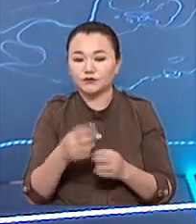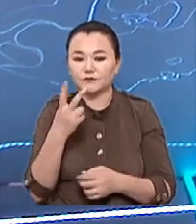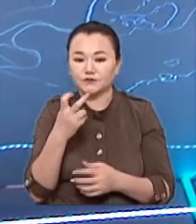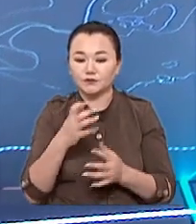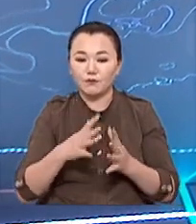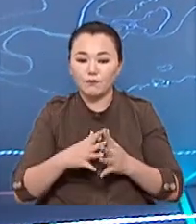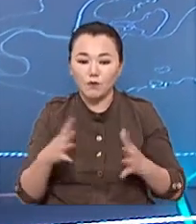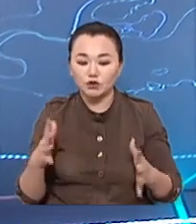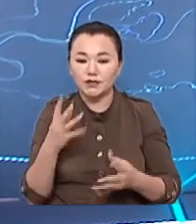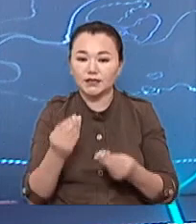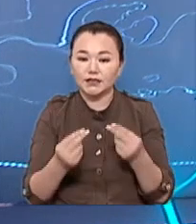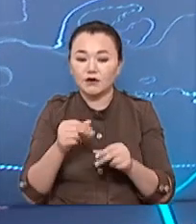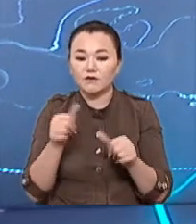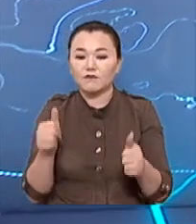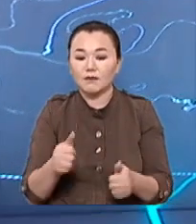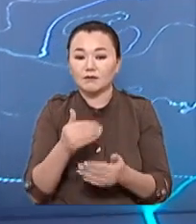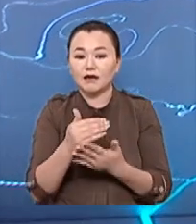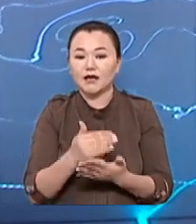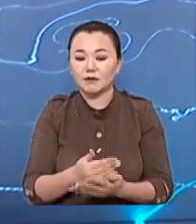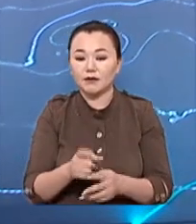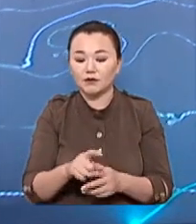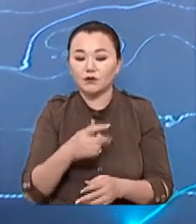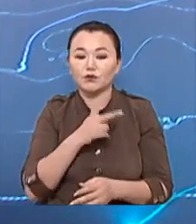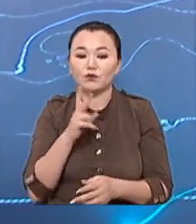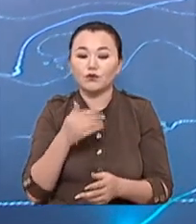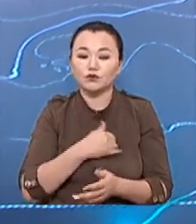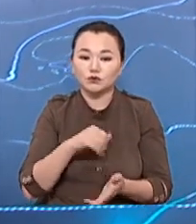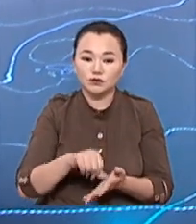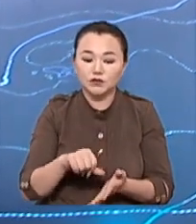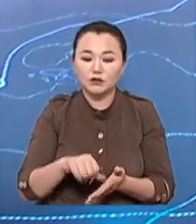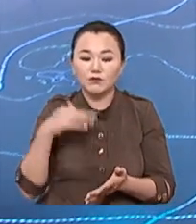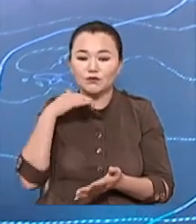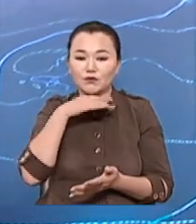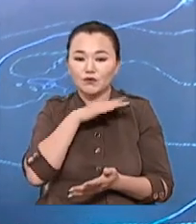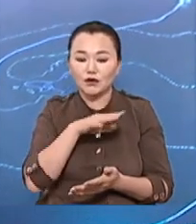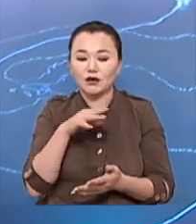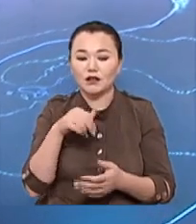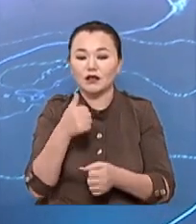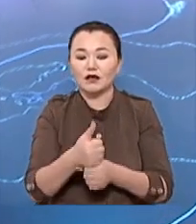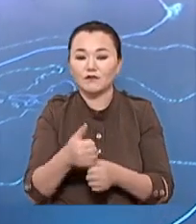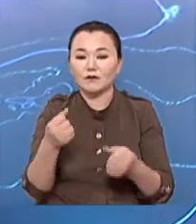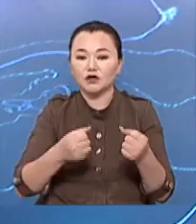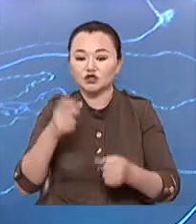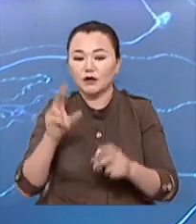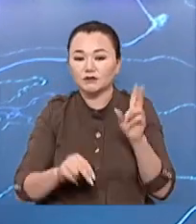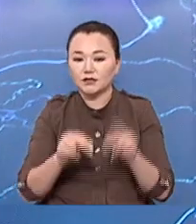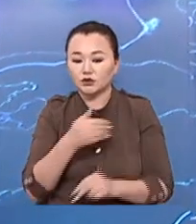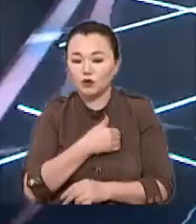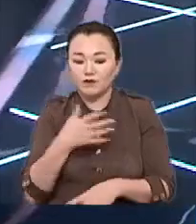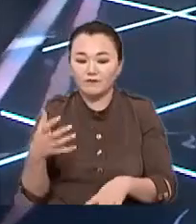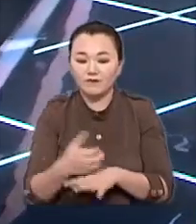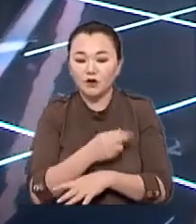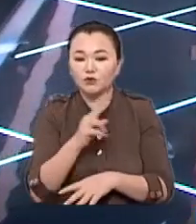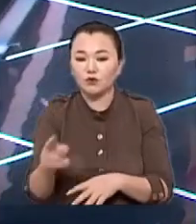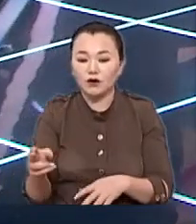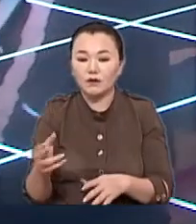асты. Ойын сауық форматындағы бағдарламада бағын сынап көргісі келетіндердің көбісі бас жүлде көліктен үмітті. Алайда кімнің